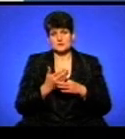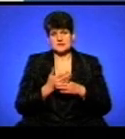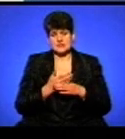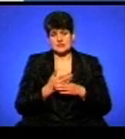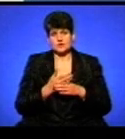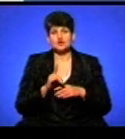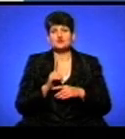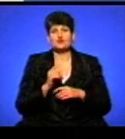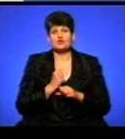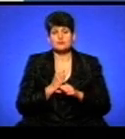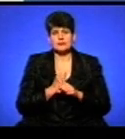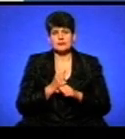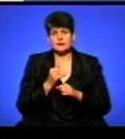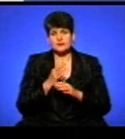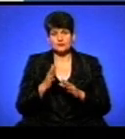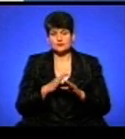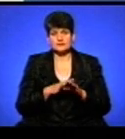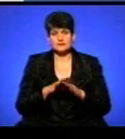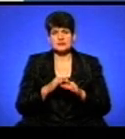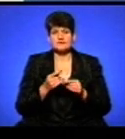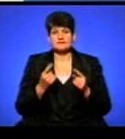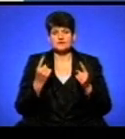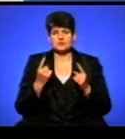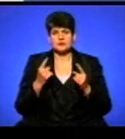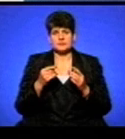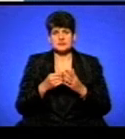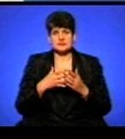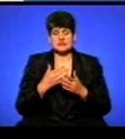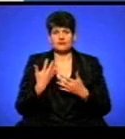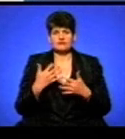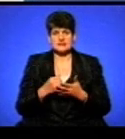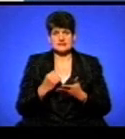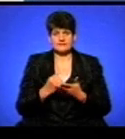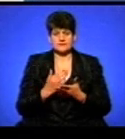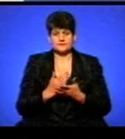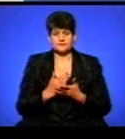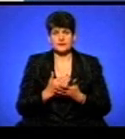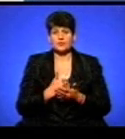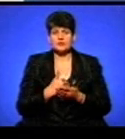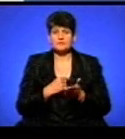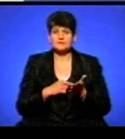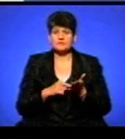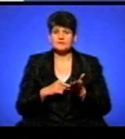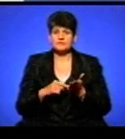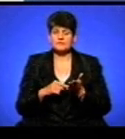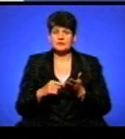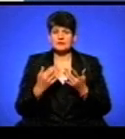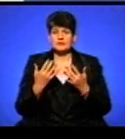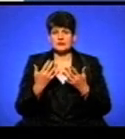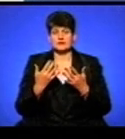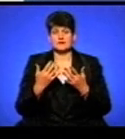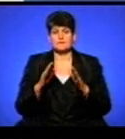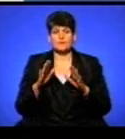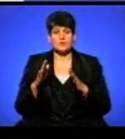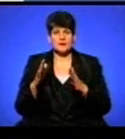що робити тоді і не може впоратися з високими тарифами, які вже затверджені. Я хотів би зазначити пару таких критичних моментів,